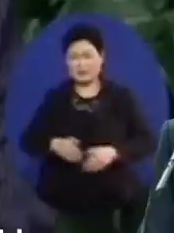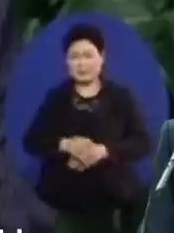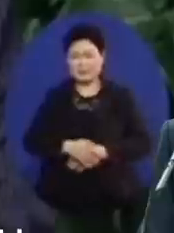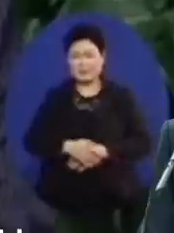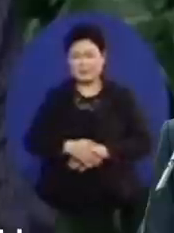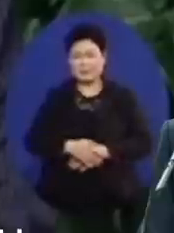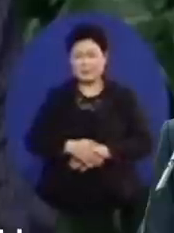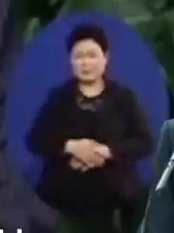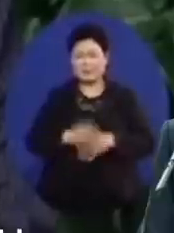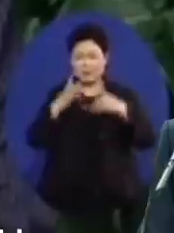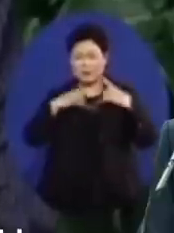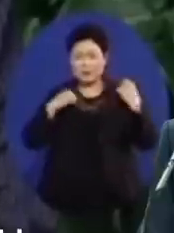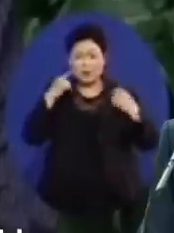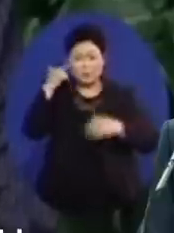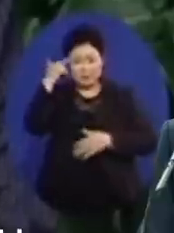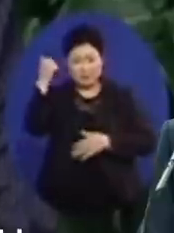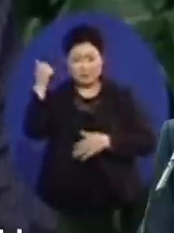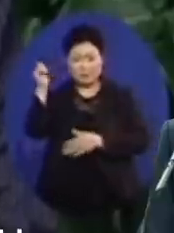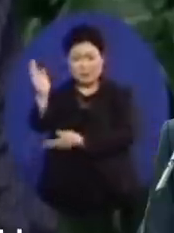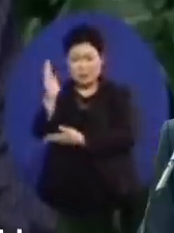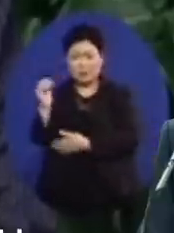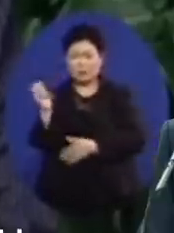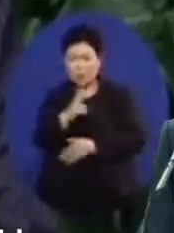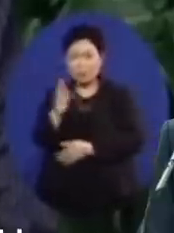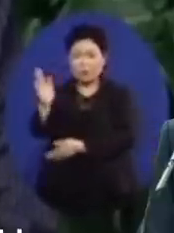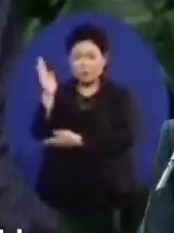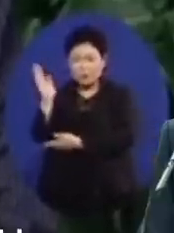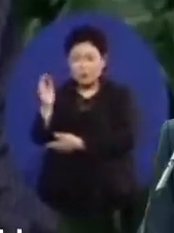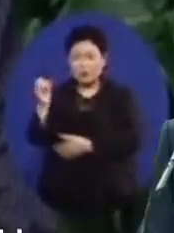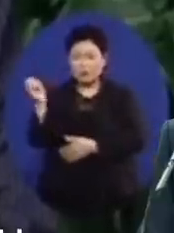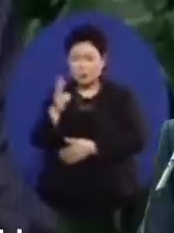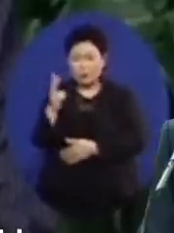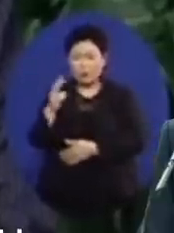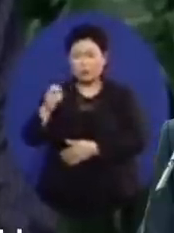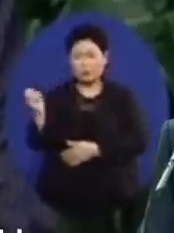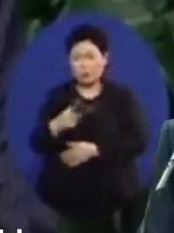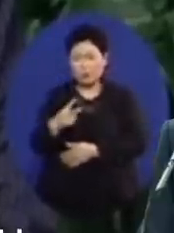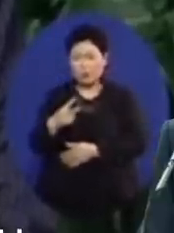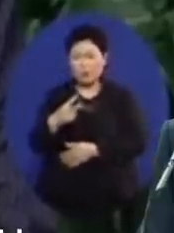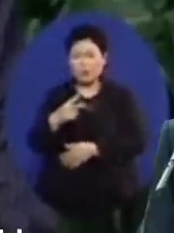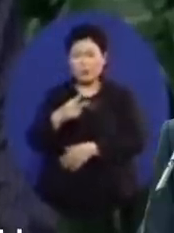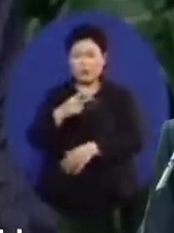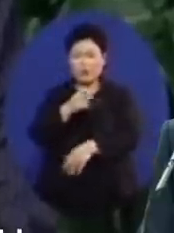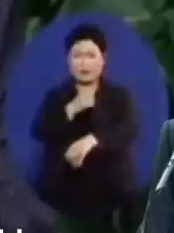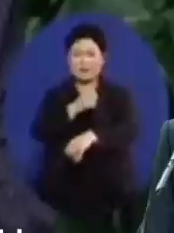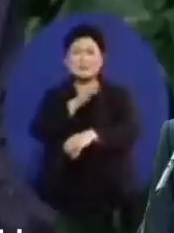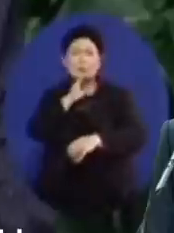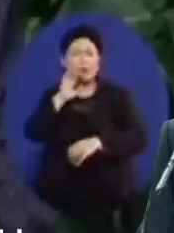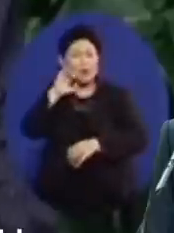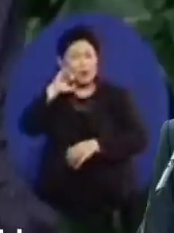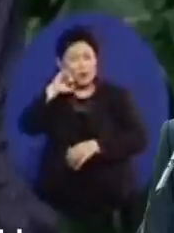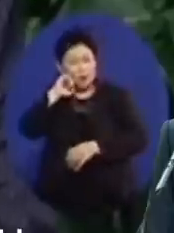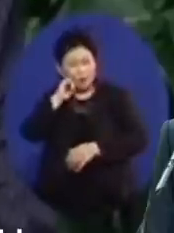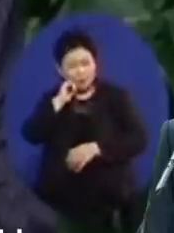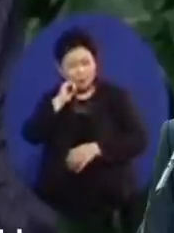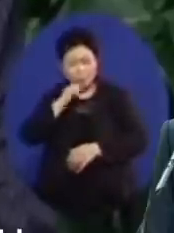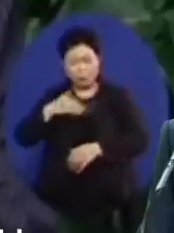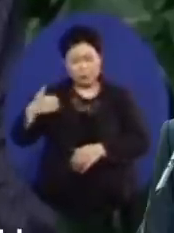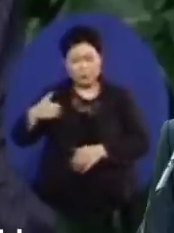날 보고 설교를 또 하고 또 하고 또 하고 또 하고 알 수 어려운 것은 다 체크하고